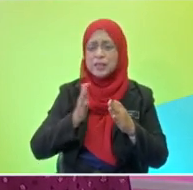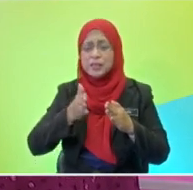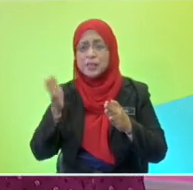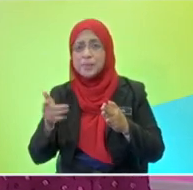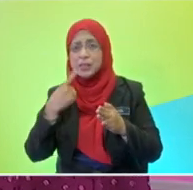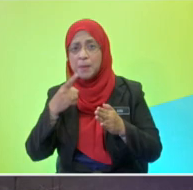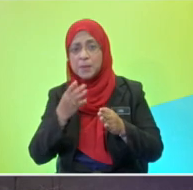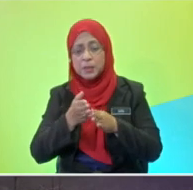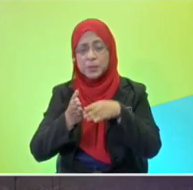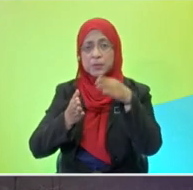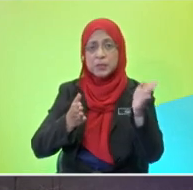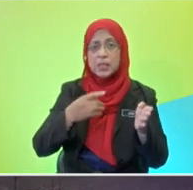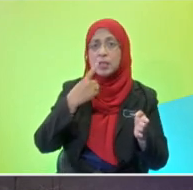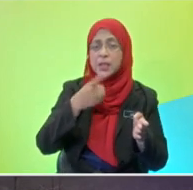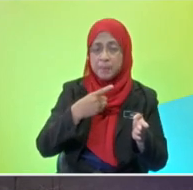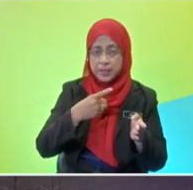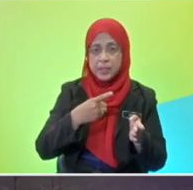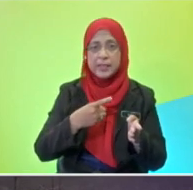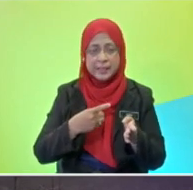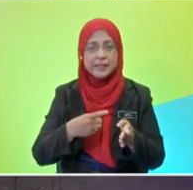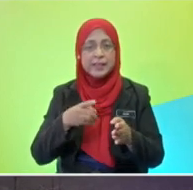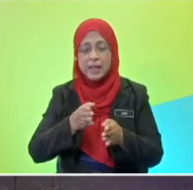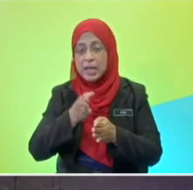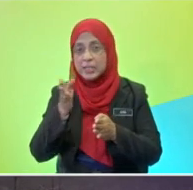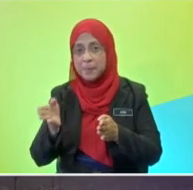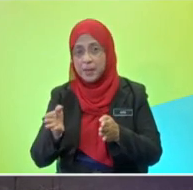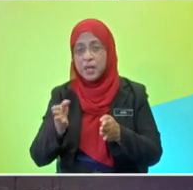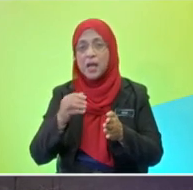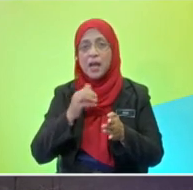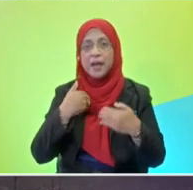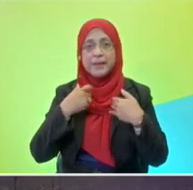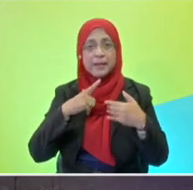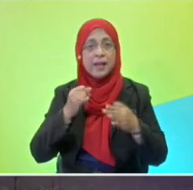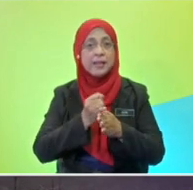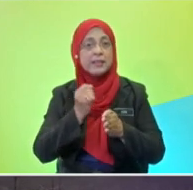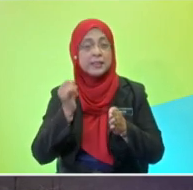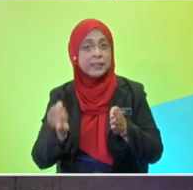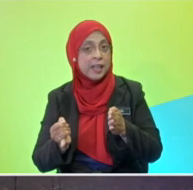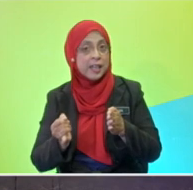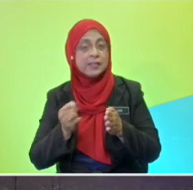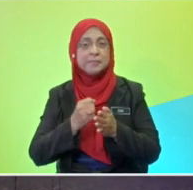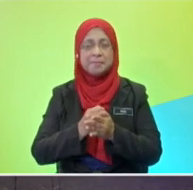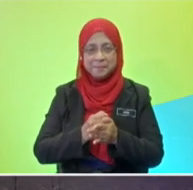ada rumah Nisa jadi Nisa adalah Jiran saya saya merupakan jiranisa